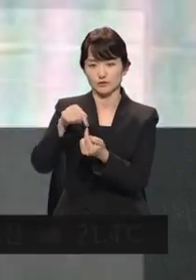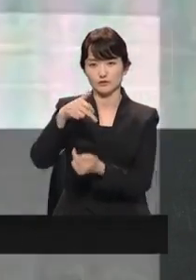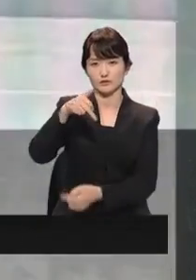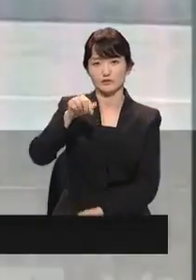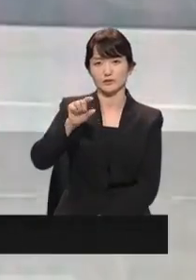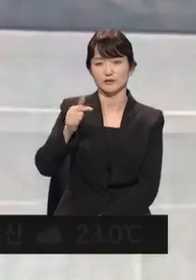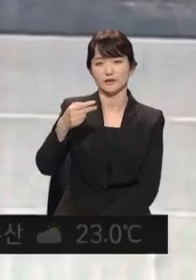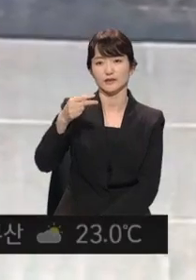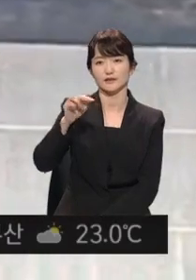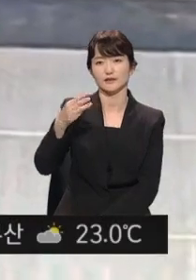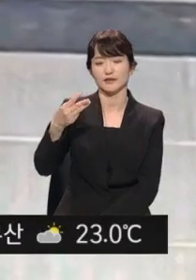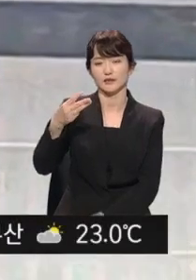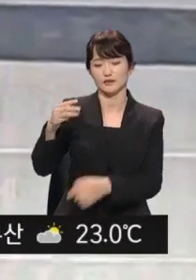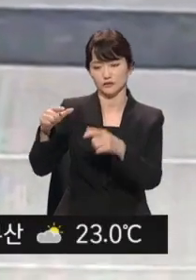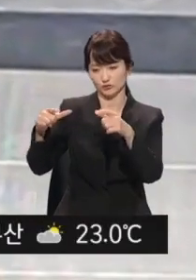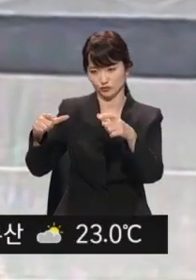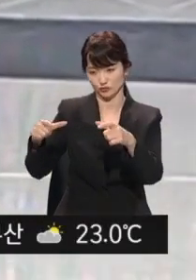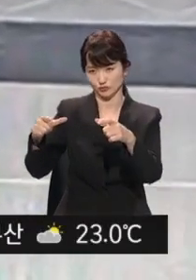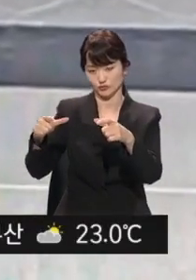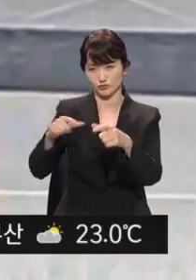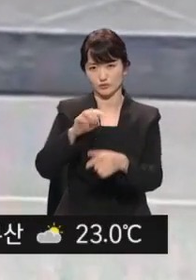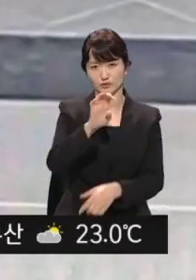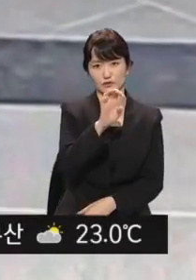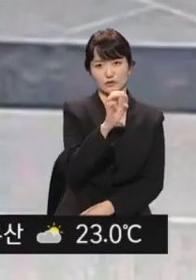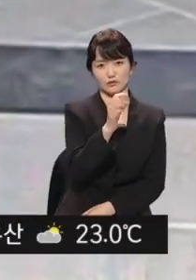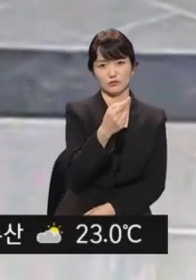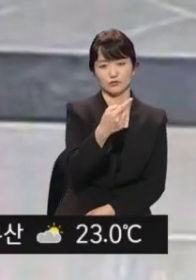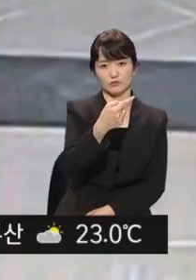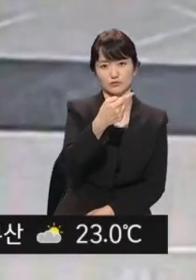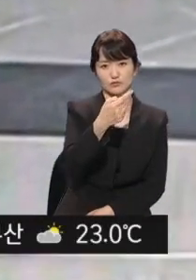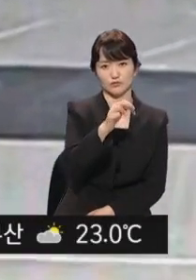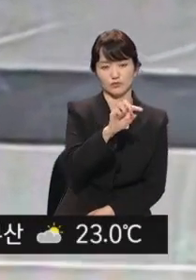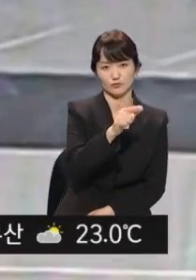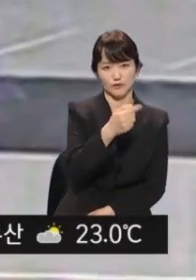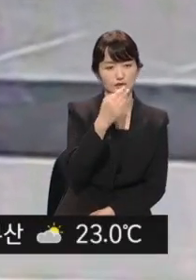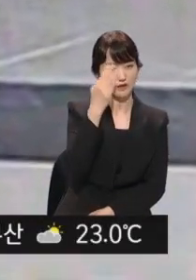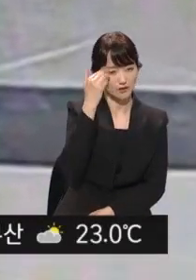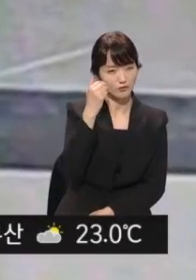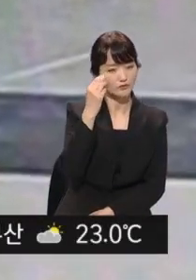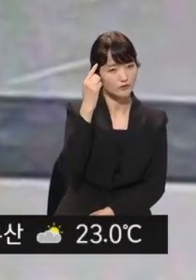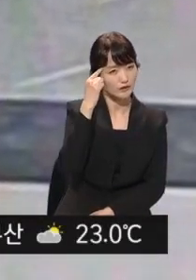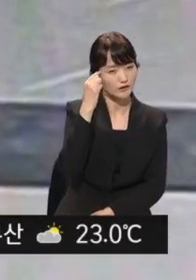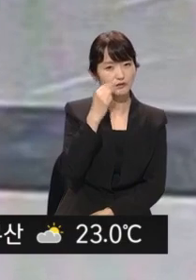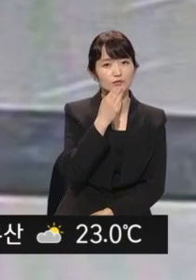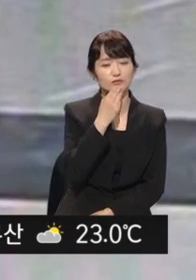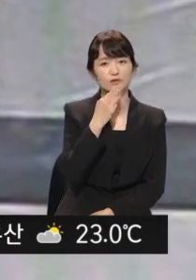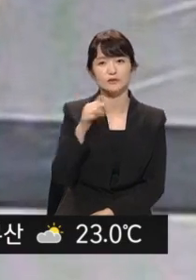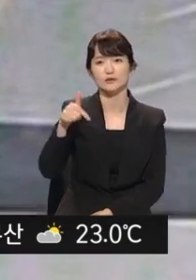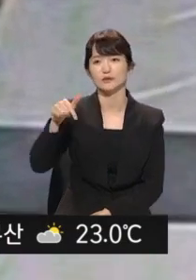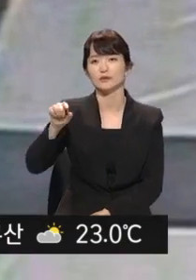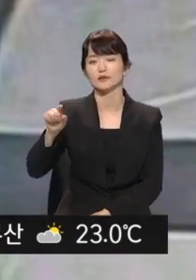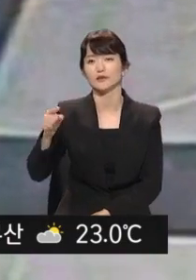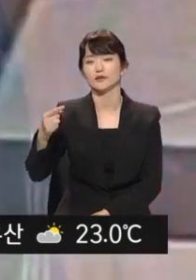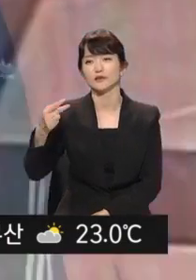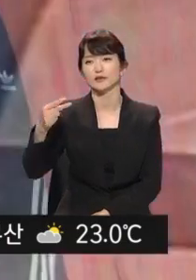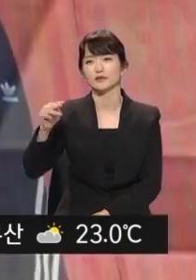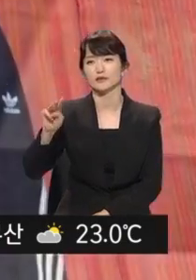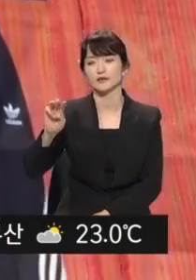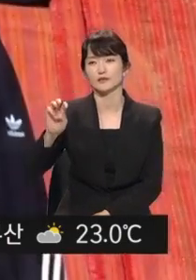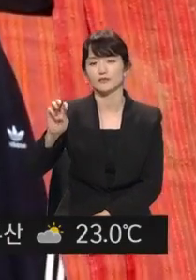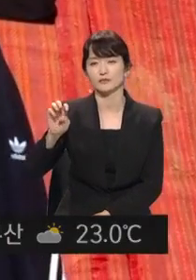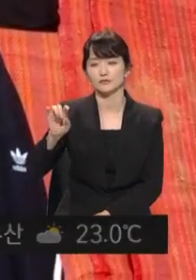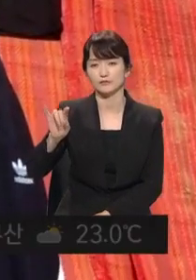그러니까 그 현재 교민들 얘기를 들어봤더니 프놈펜 우리나라의 서울이고 한 달 주는 우리로 치면 경기도 쯤이라고 하더라고요